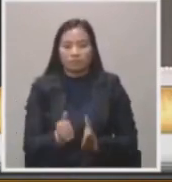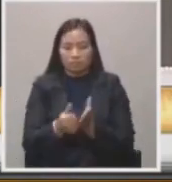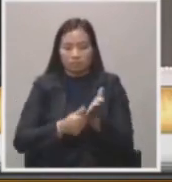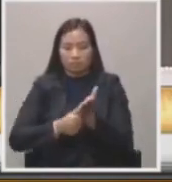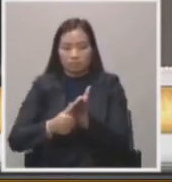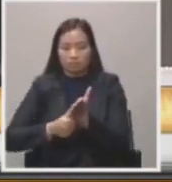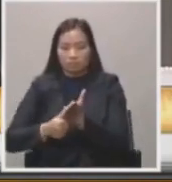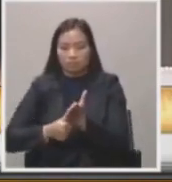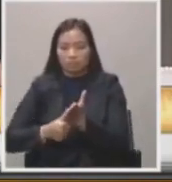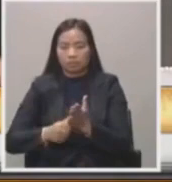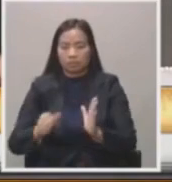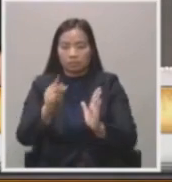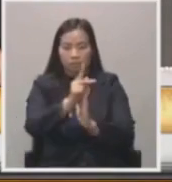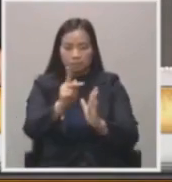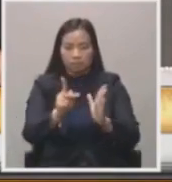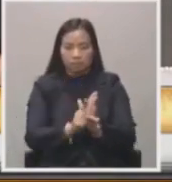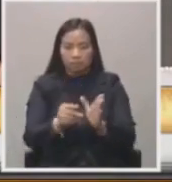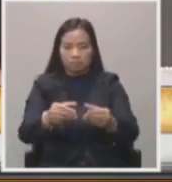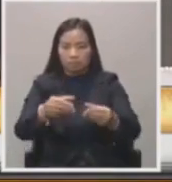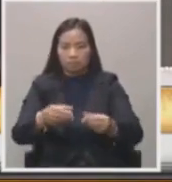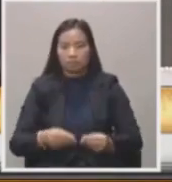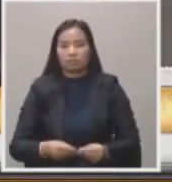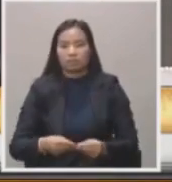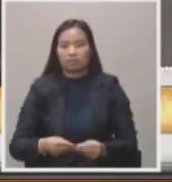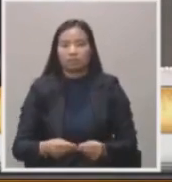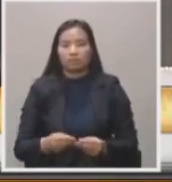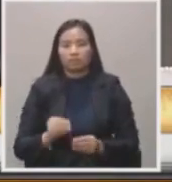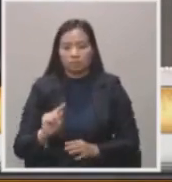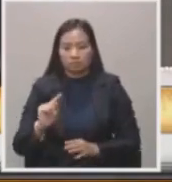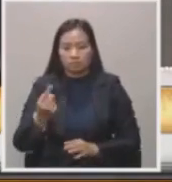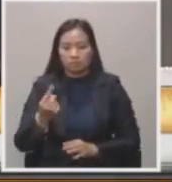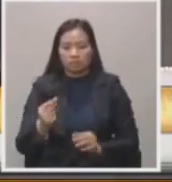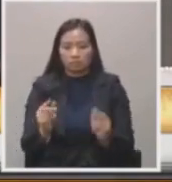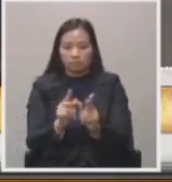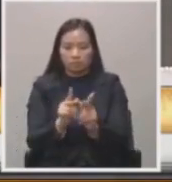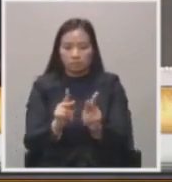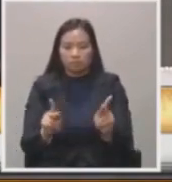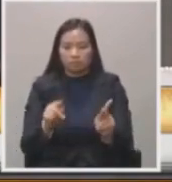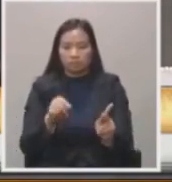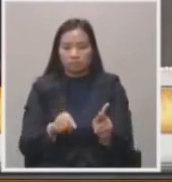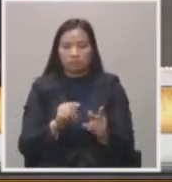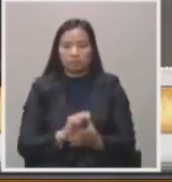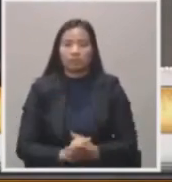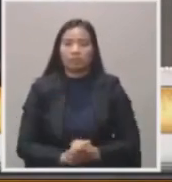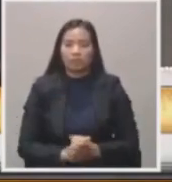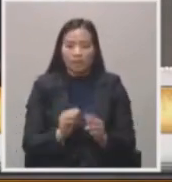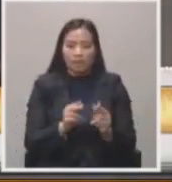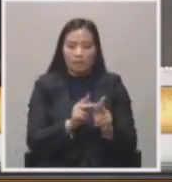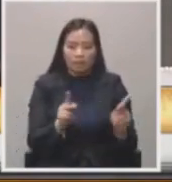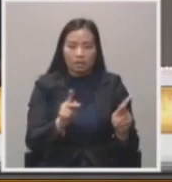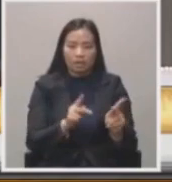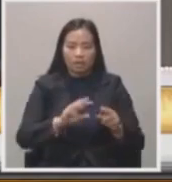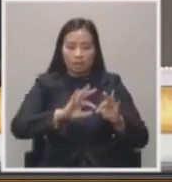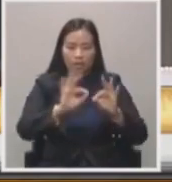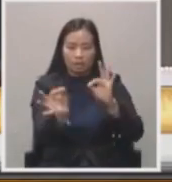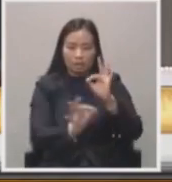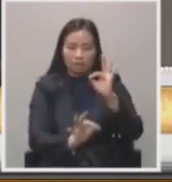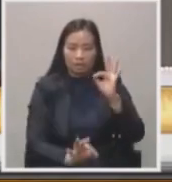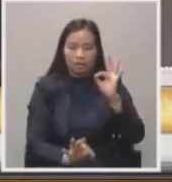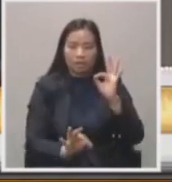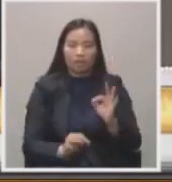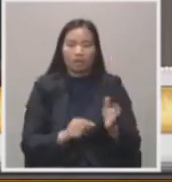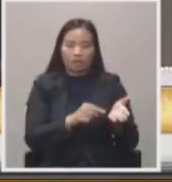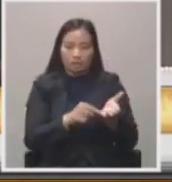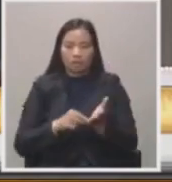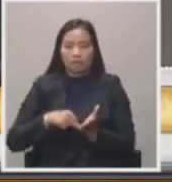แก้ไขกฎหมายฉบับนี้อีกครั้งหนึ่งผมก็อยากจะเห็นคณะกรรมการได้นอกจากจะแก้ไขในเนื้อหาสาระที่มีการเส